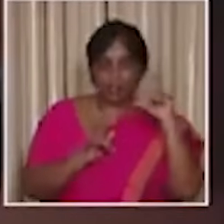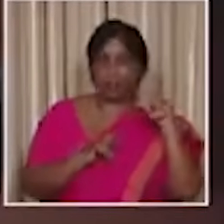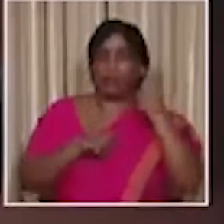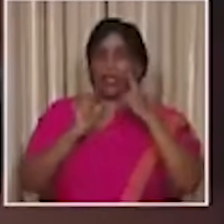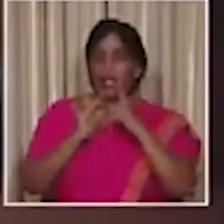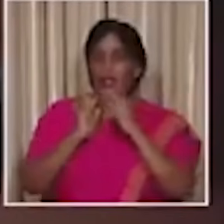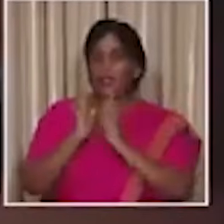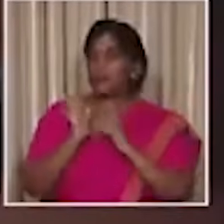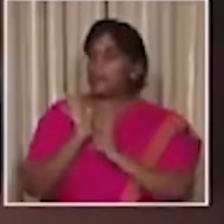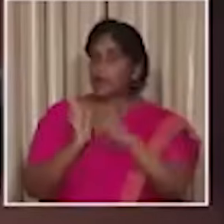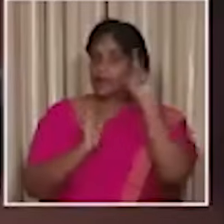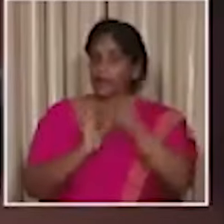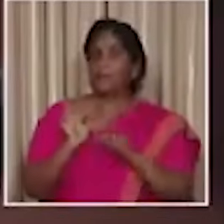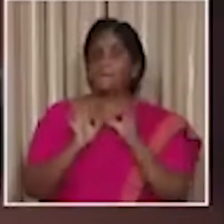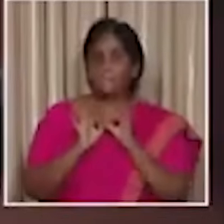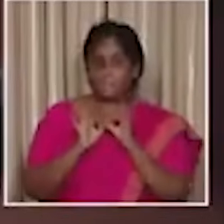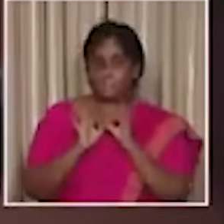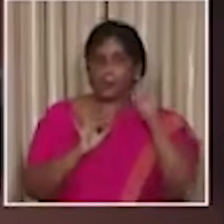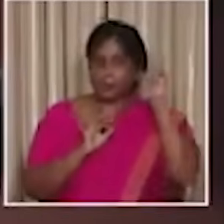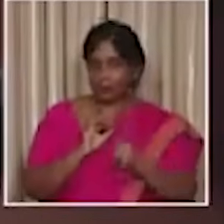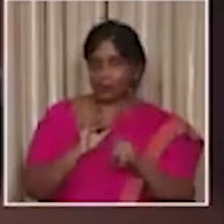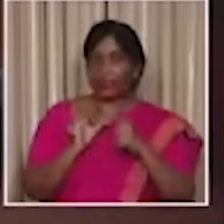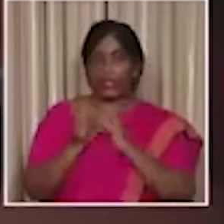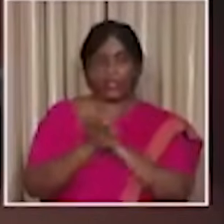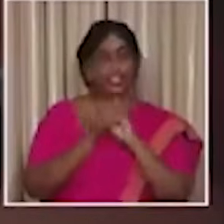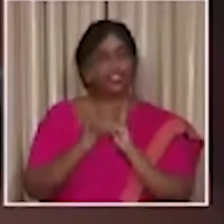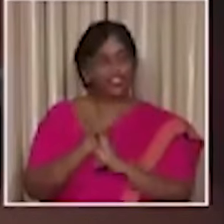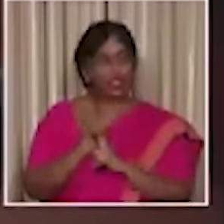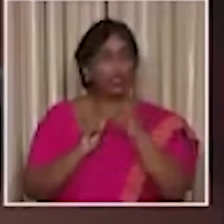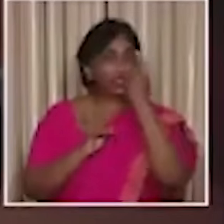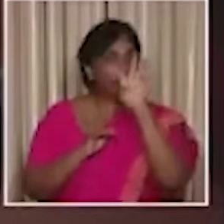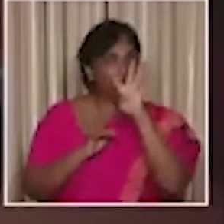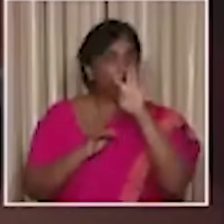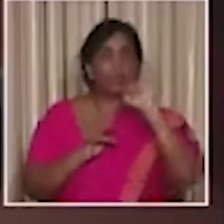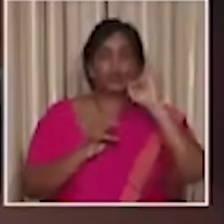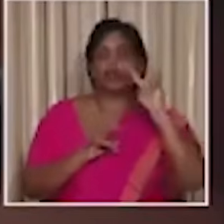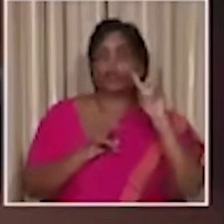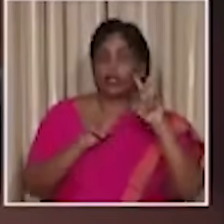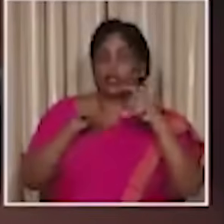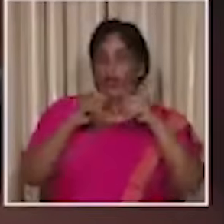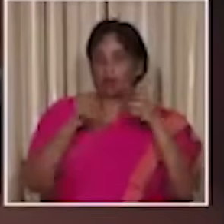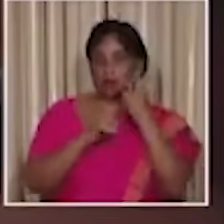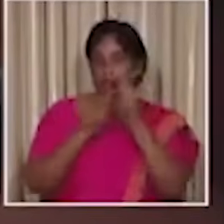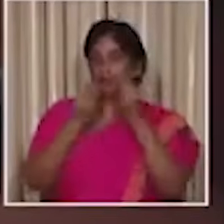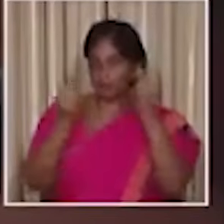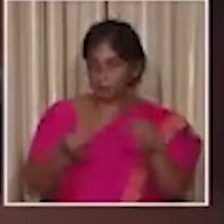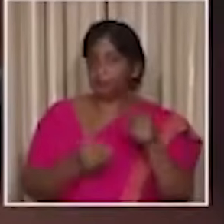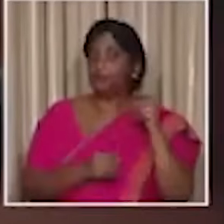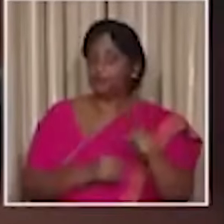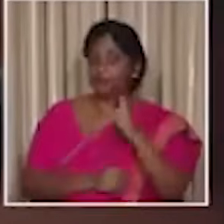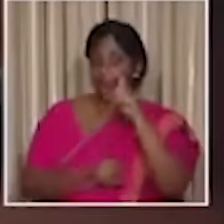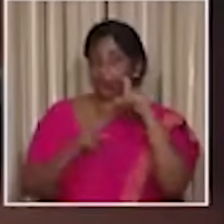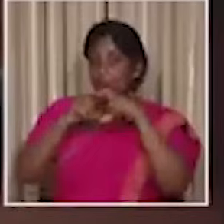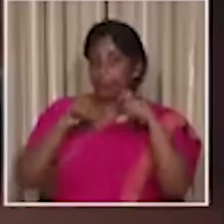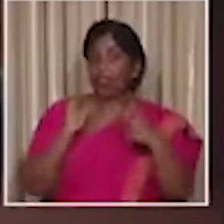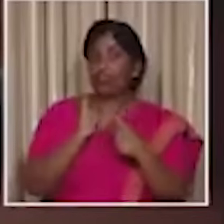IML Alirak B, Alirak HO, dahatra hatta deka darana balapatra ikut kereti binau. Me ek balapatra ke